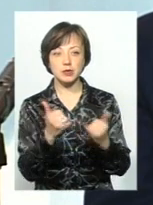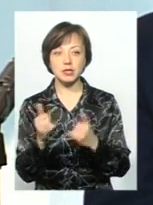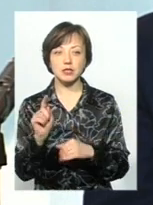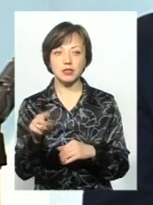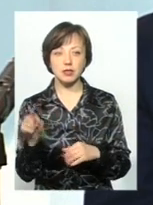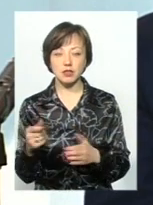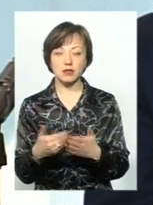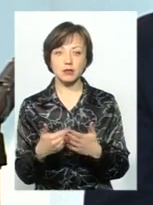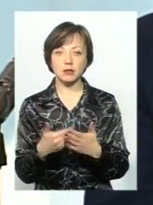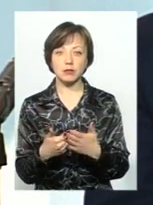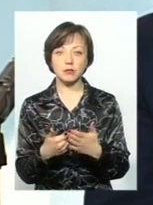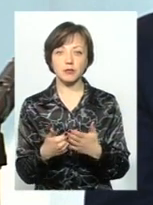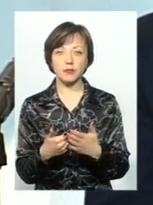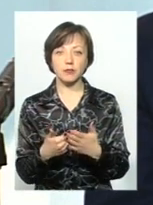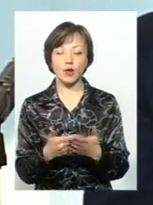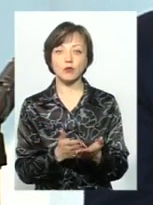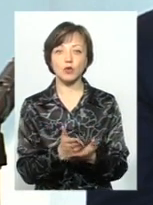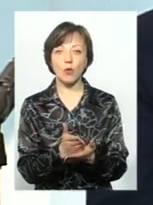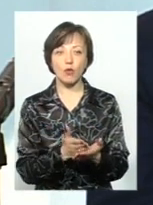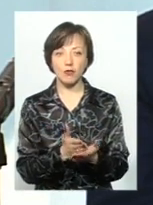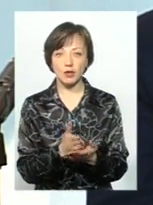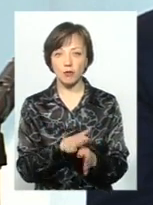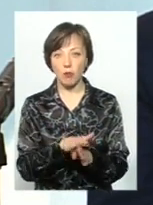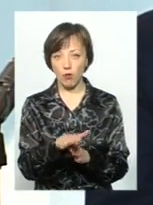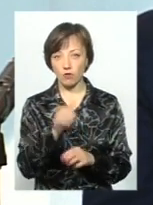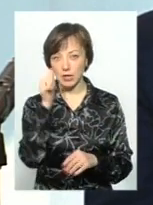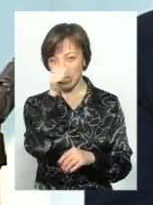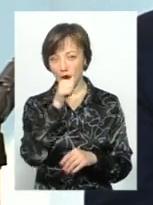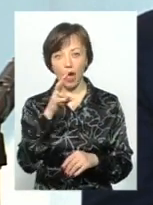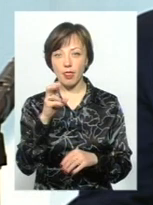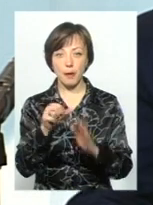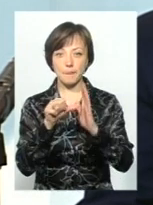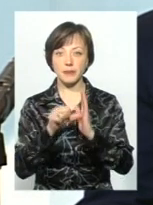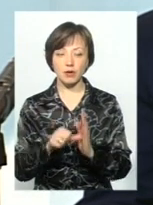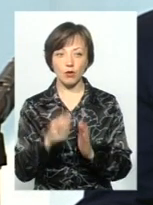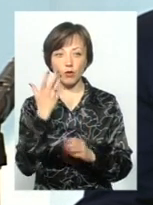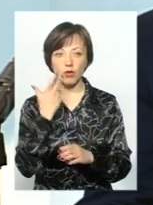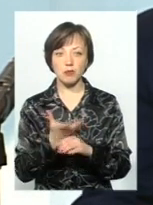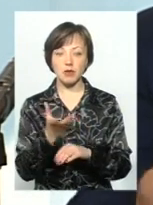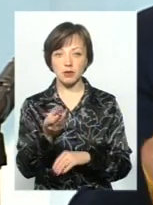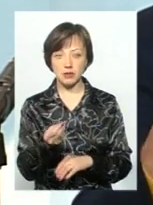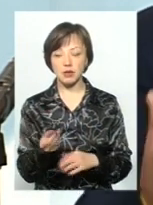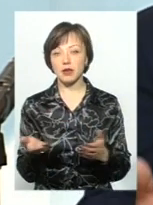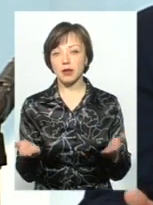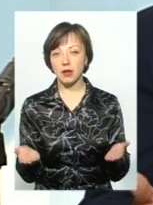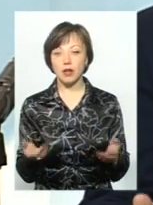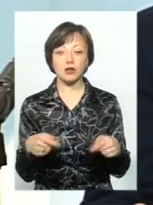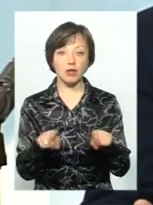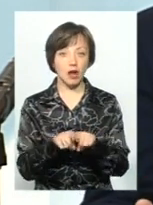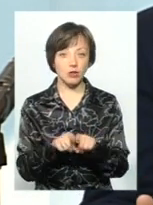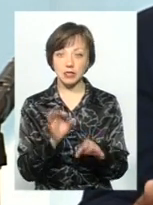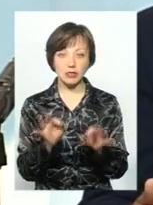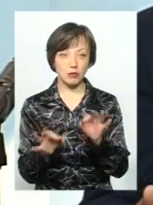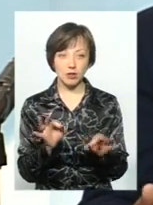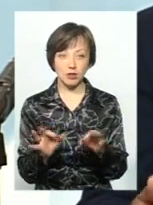їх для обслуговування повний рік, а не півроку, коли платиться абонплата, так? Тобто тут також